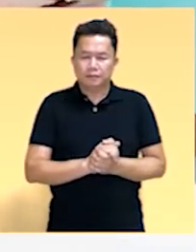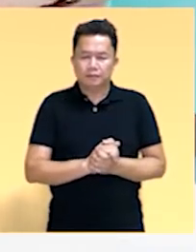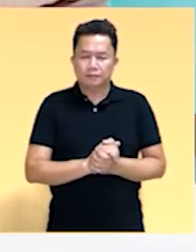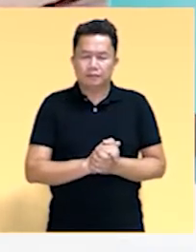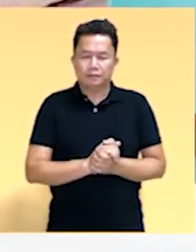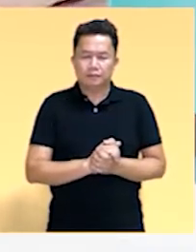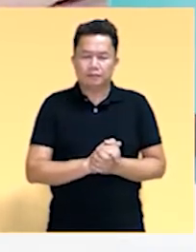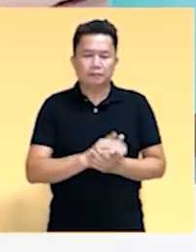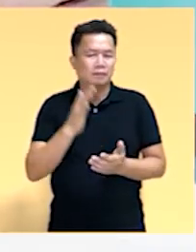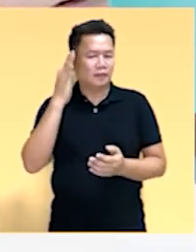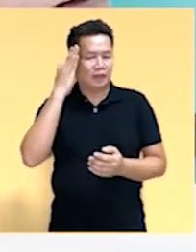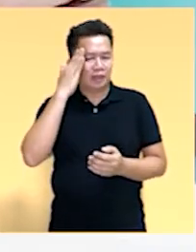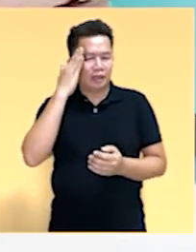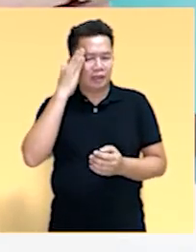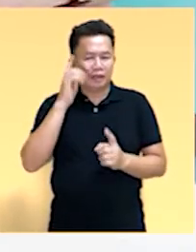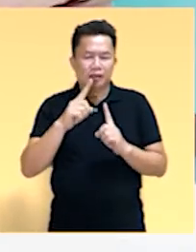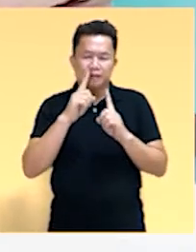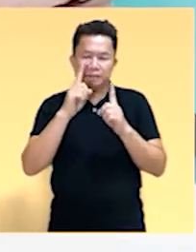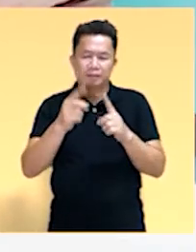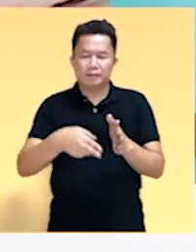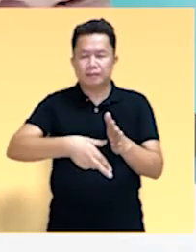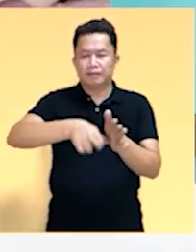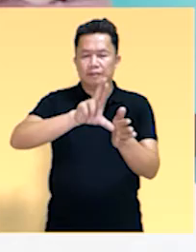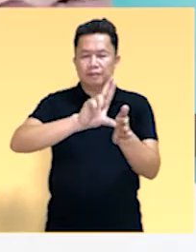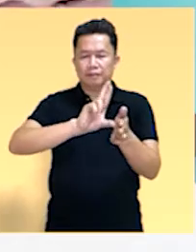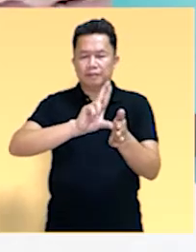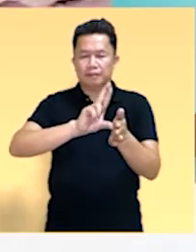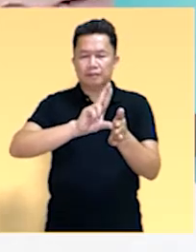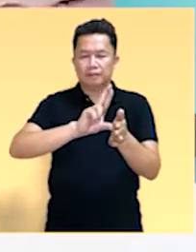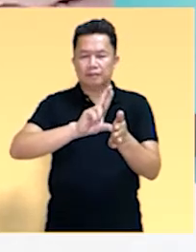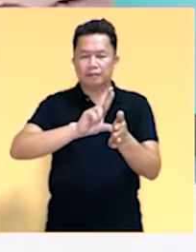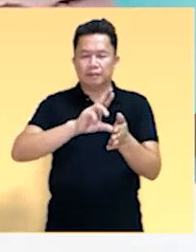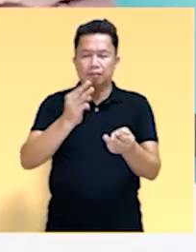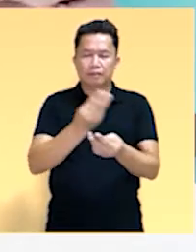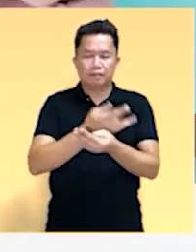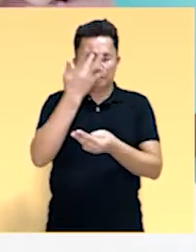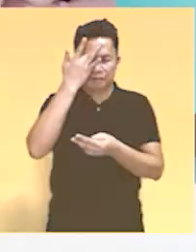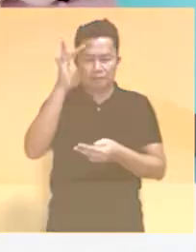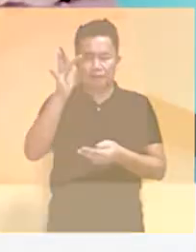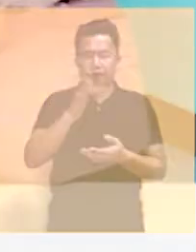Malalaman ninyo ang kasagutan sa pagbabalik ng Matalino!